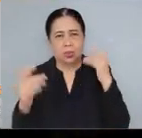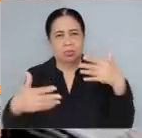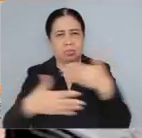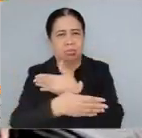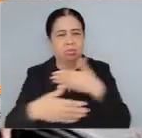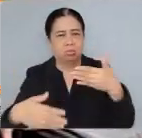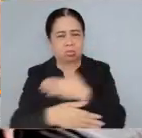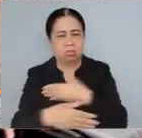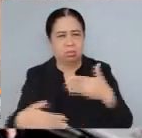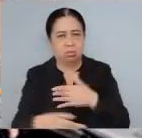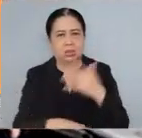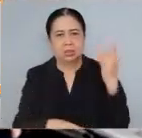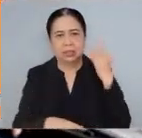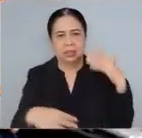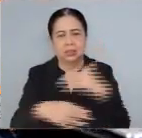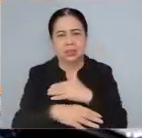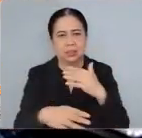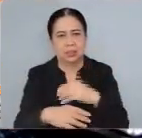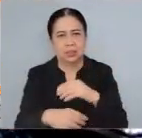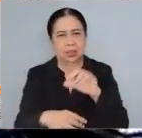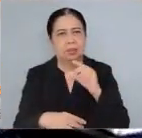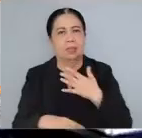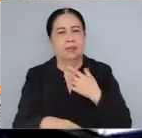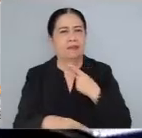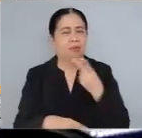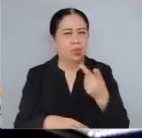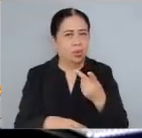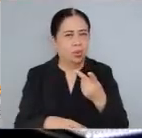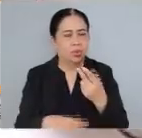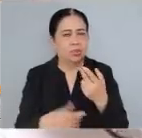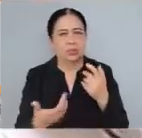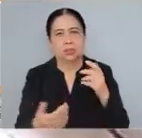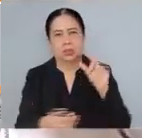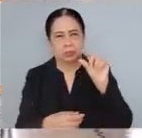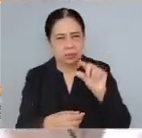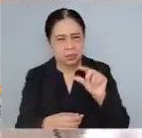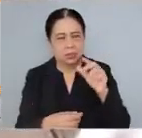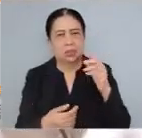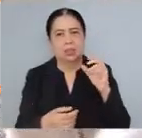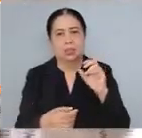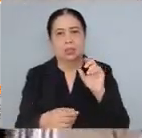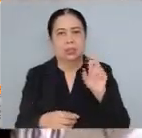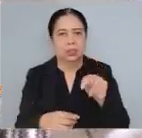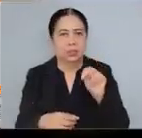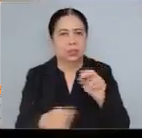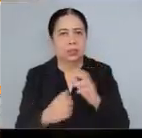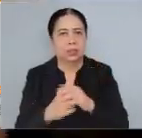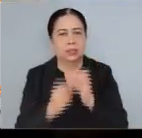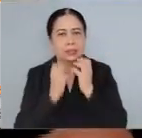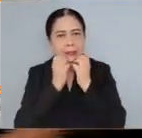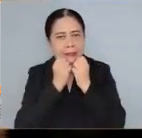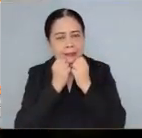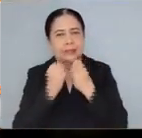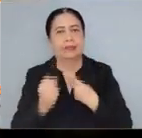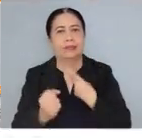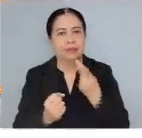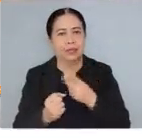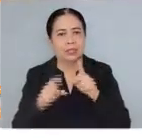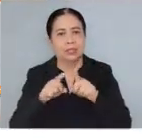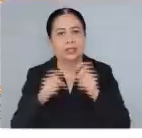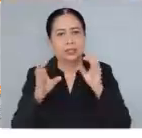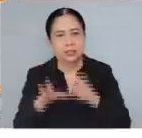nga, mahina yung boses, right? And kailangan rin ma-preserve yung boses bilang teacher, kaya